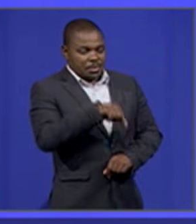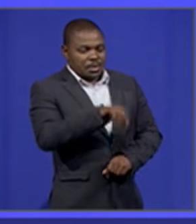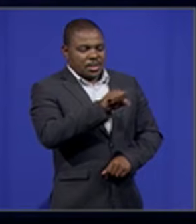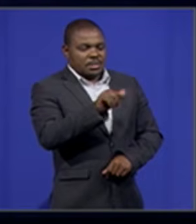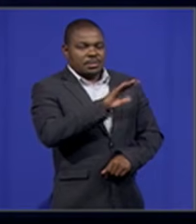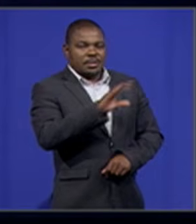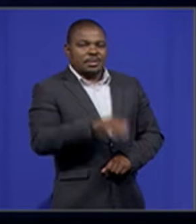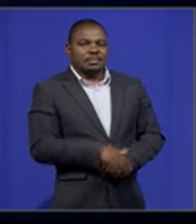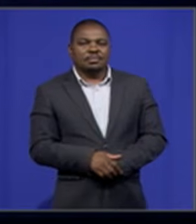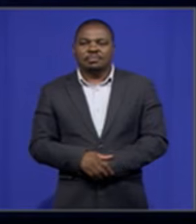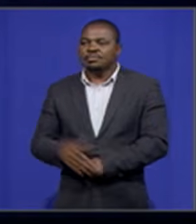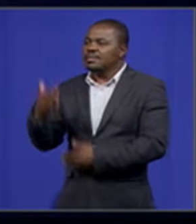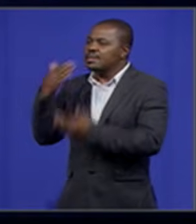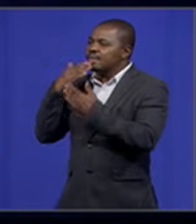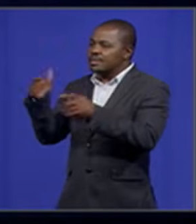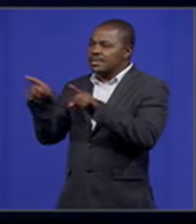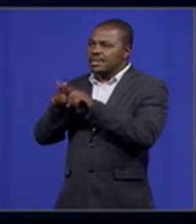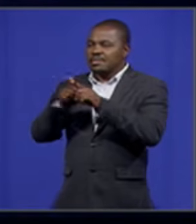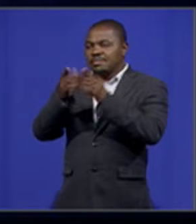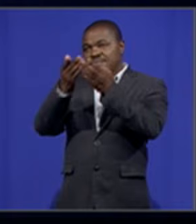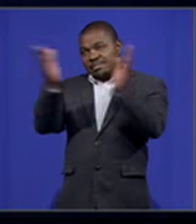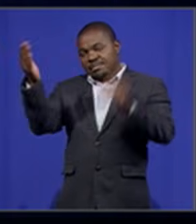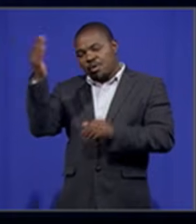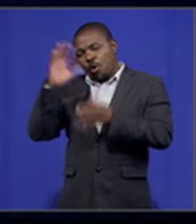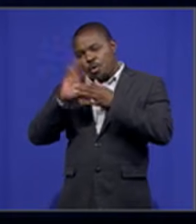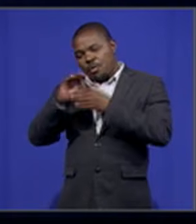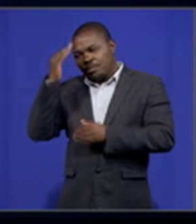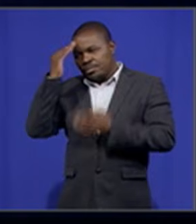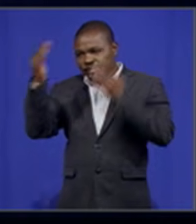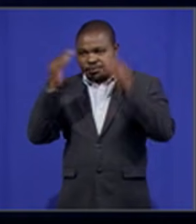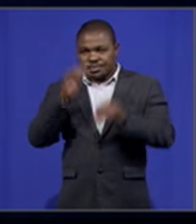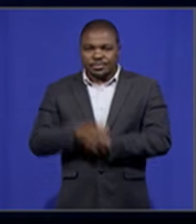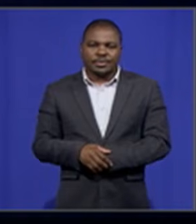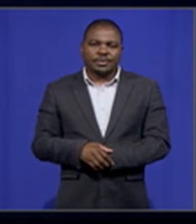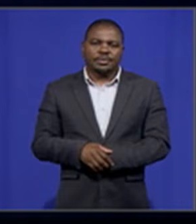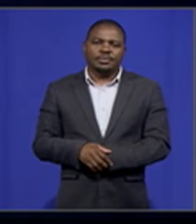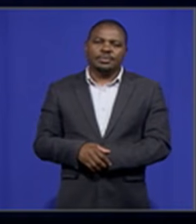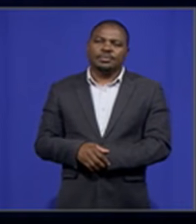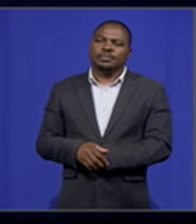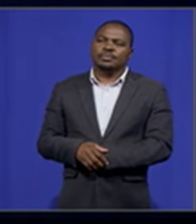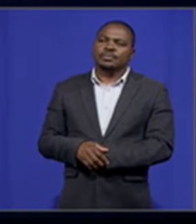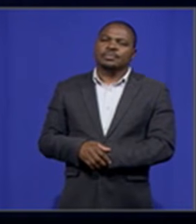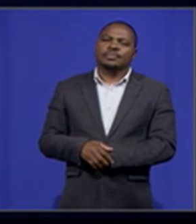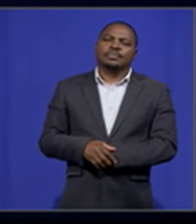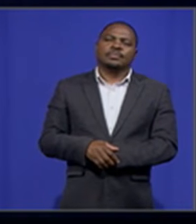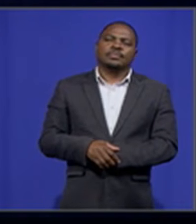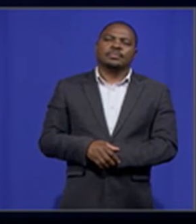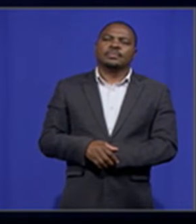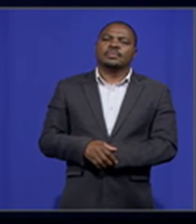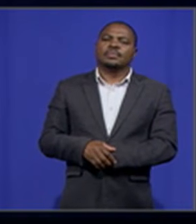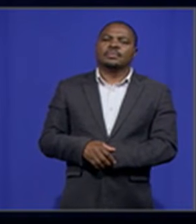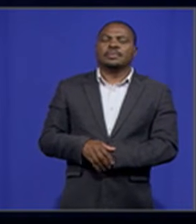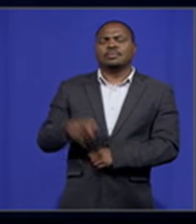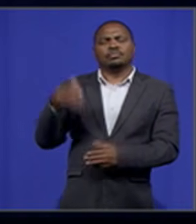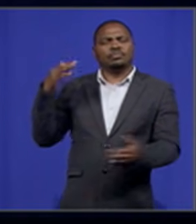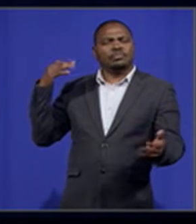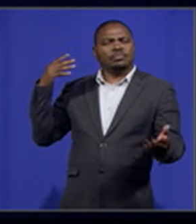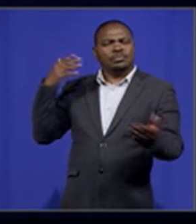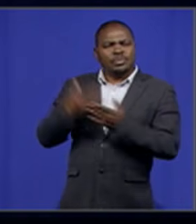a leboga ke go tamiše ke be ke tamišile bobegedi kwa gae. Ke gale le beledutše tšona ditaba tša Shebe le